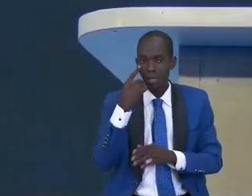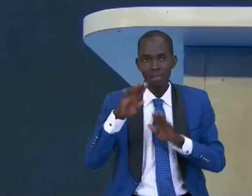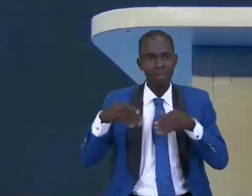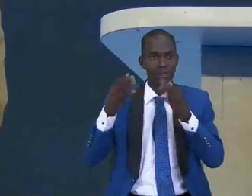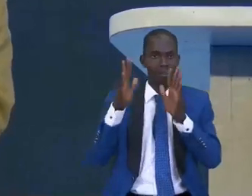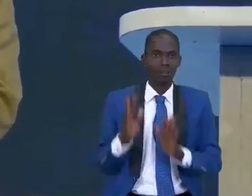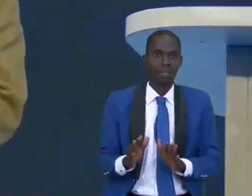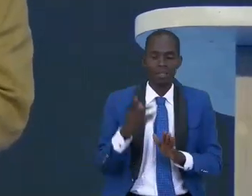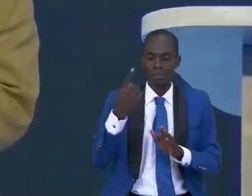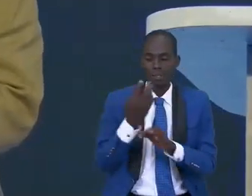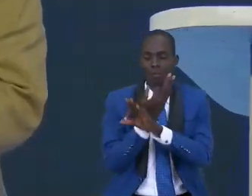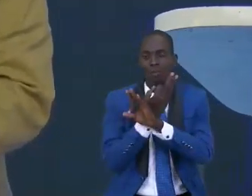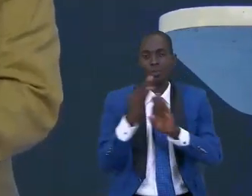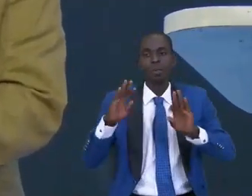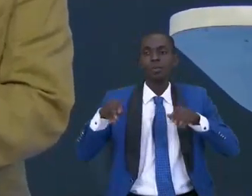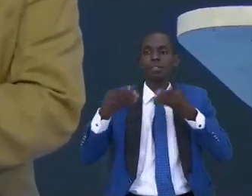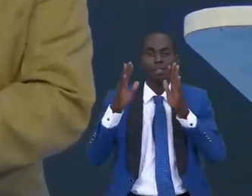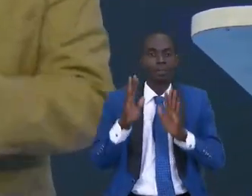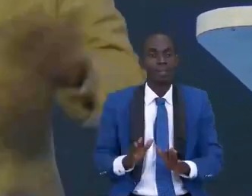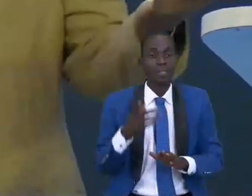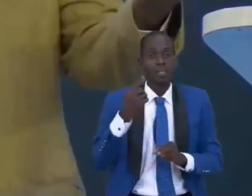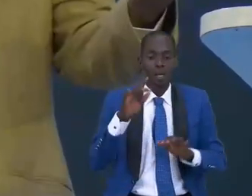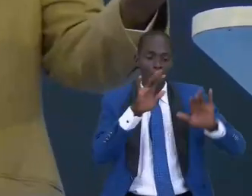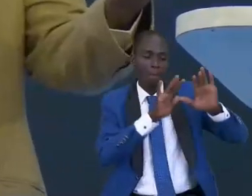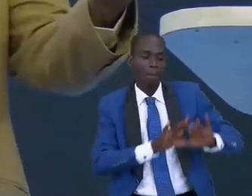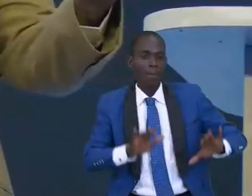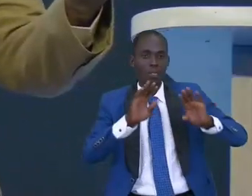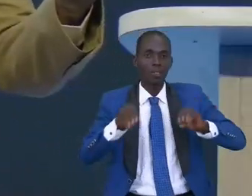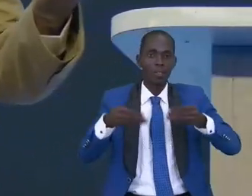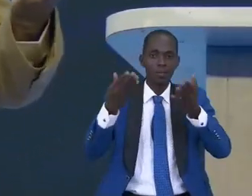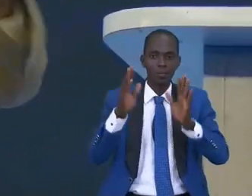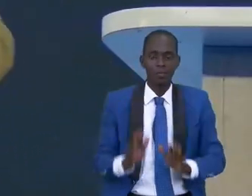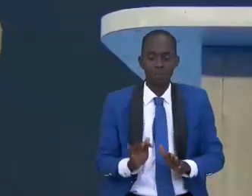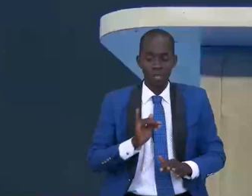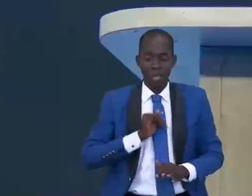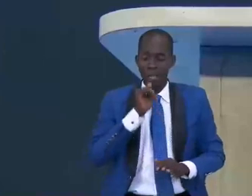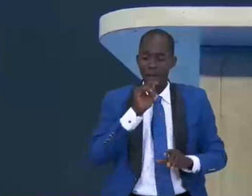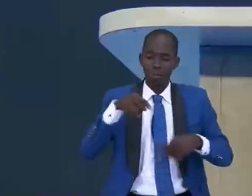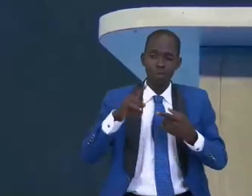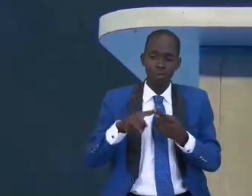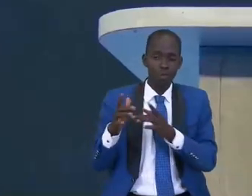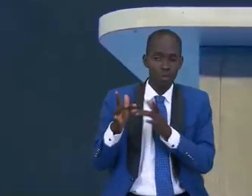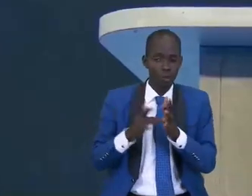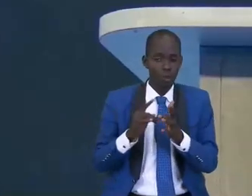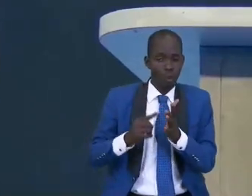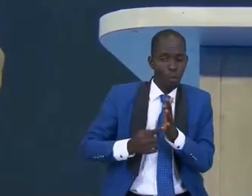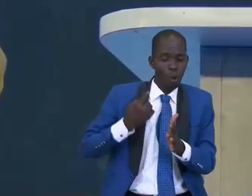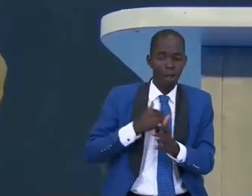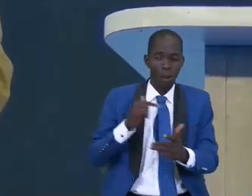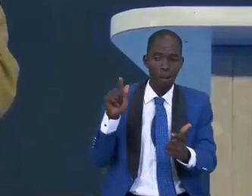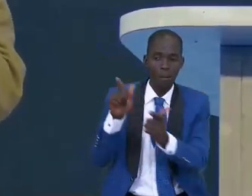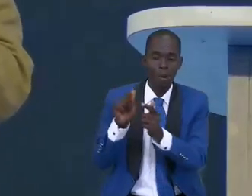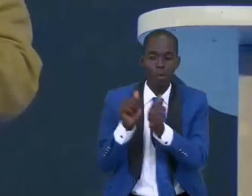je suis identifié par l'habit que je porte, je vais à Jésus, celui qui donne la vision, celui qui donne la vue, je vais à Jésus, dès que je vais à lui,